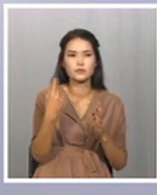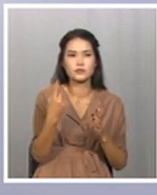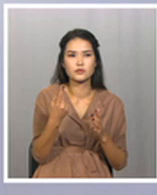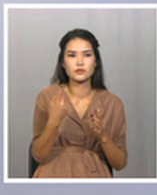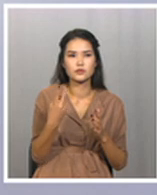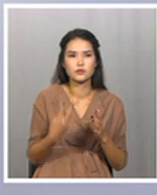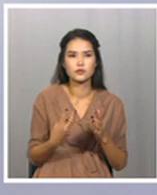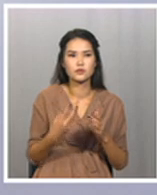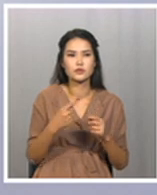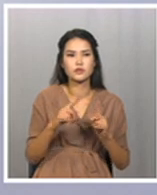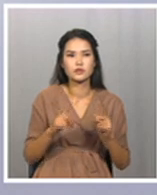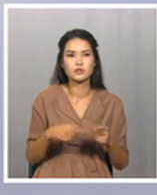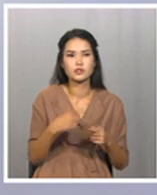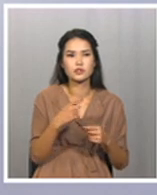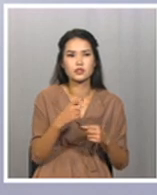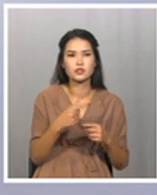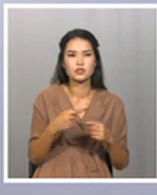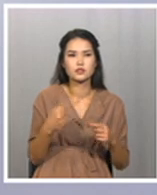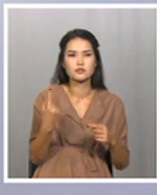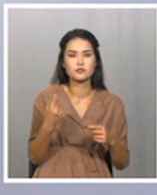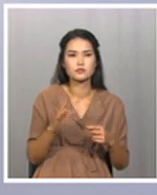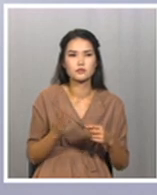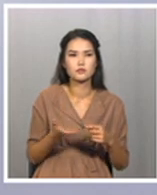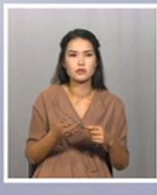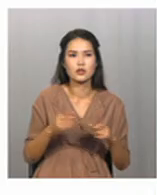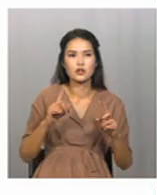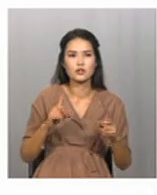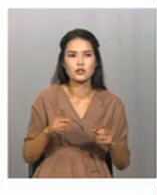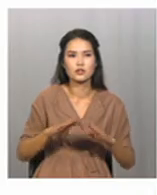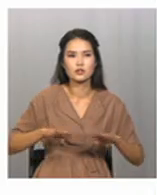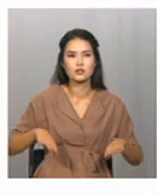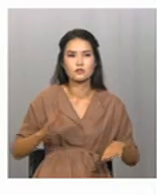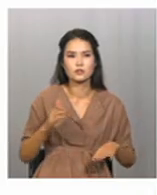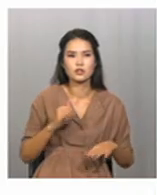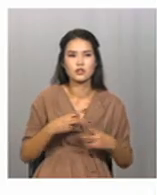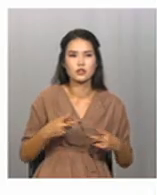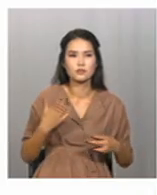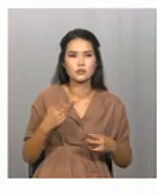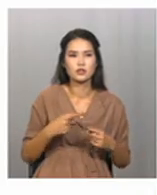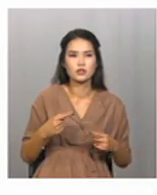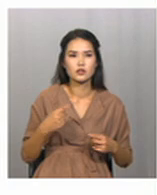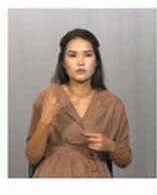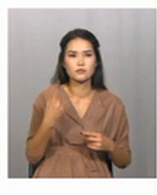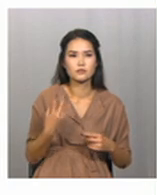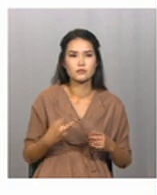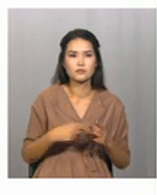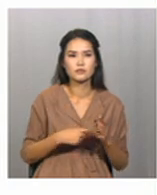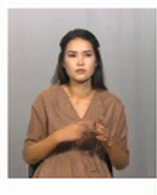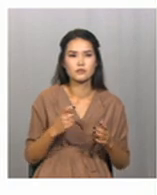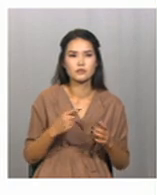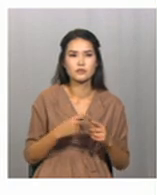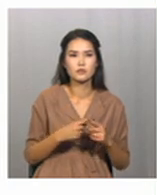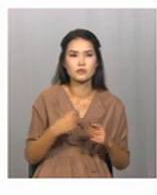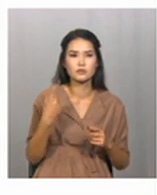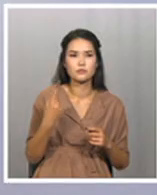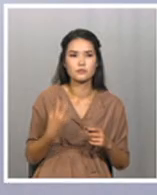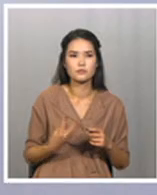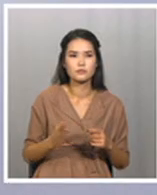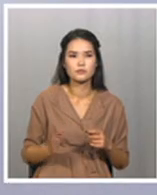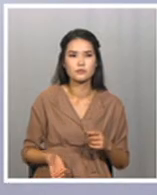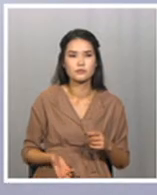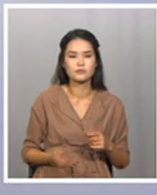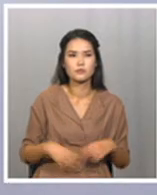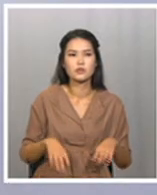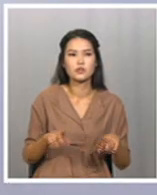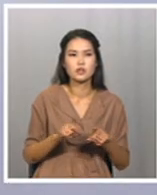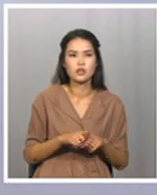1 көбейтілген x-1. Жақшаны ашатын болсақ, y тең 5 минус 4-тен 1 x қосылған 4-тен 1.